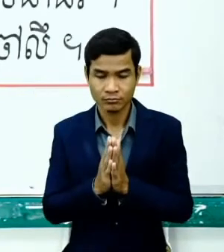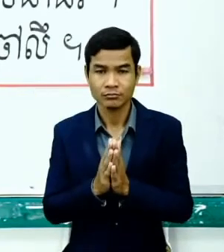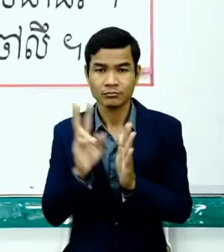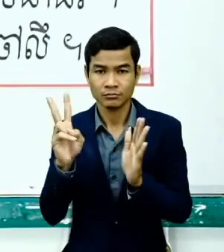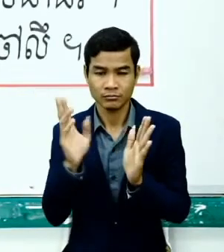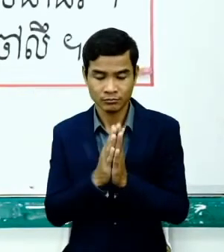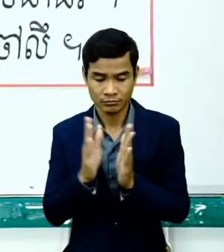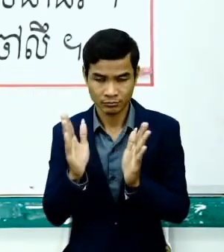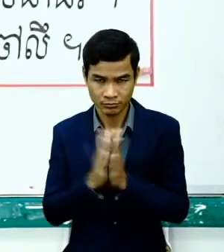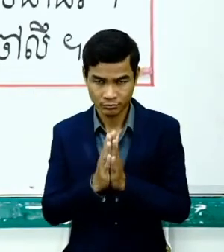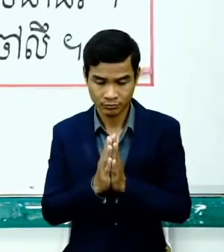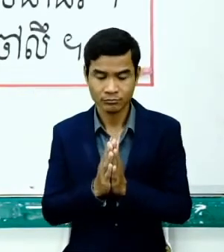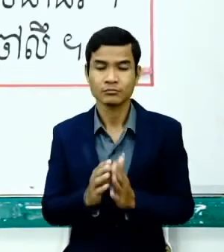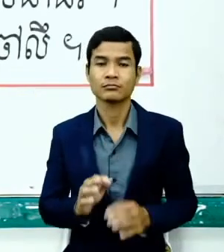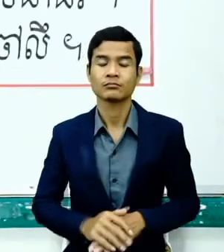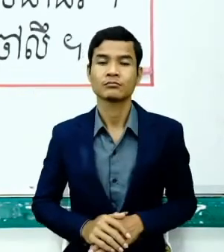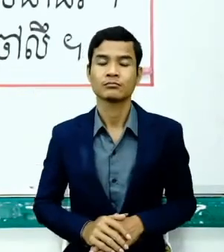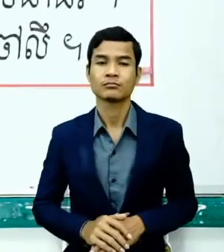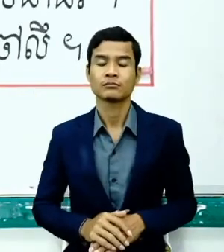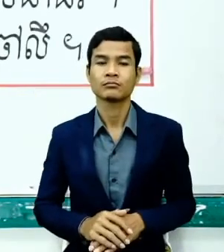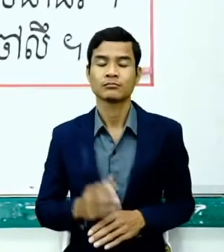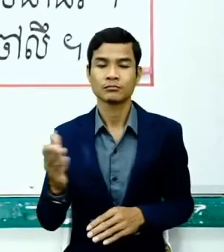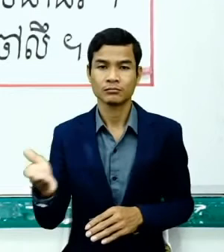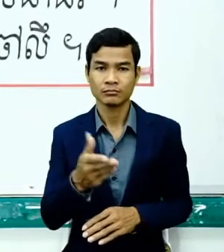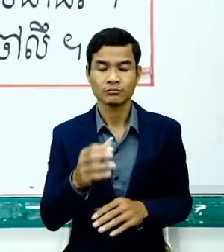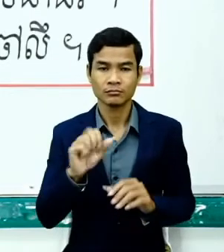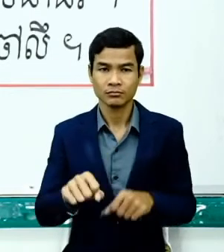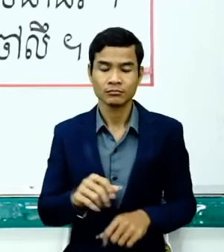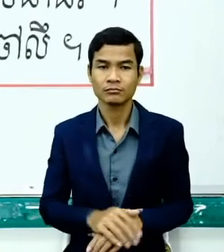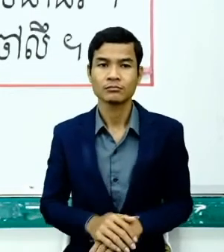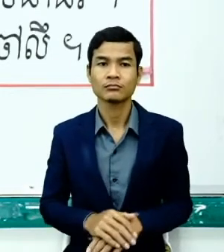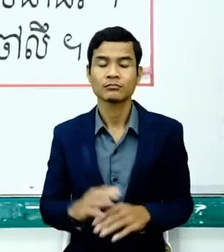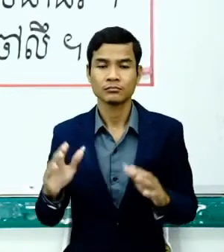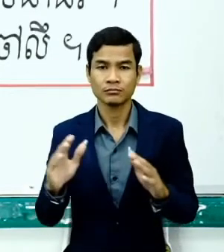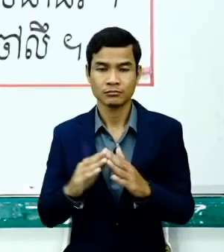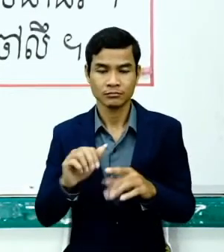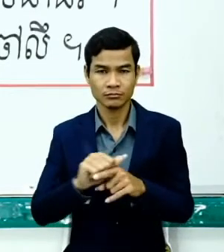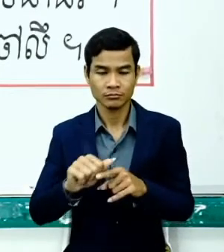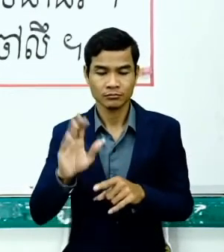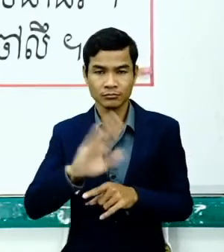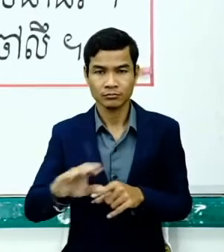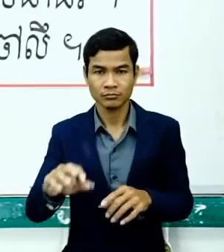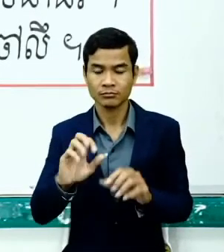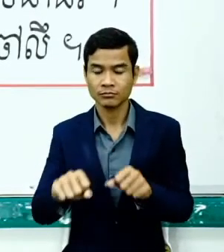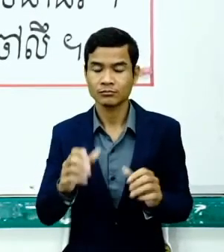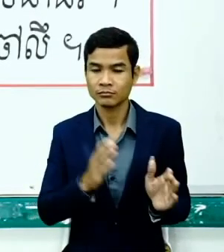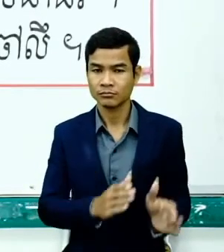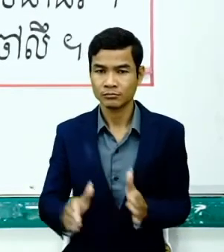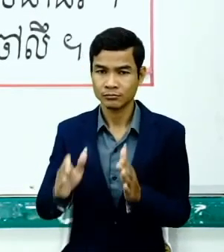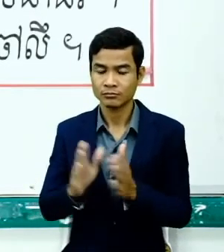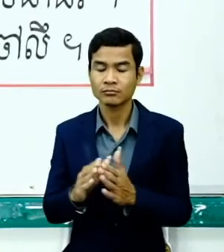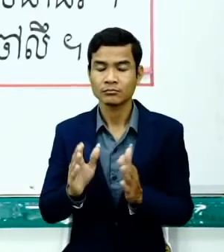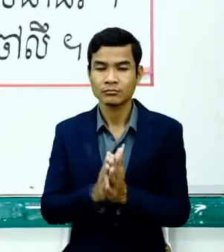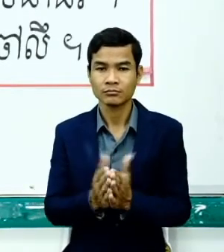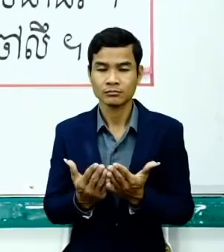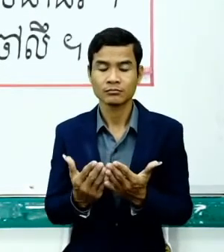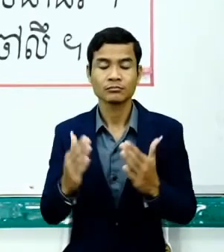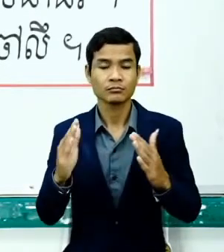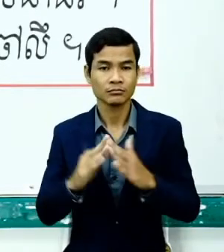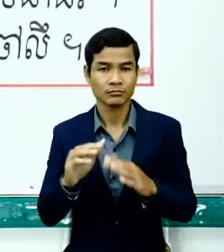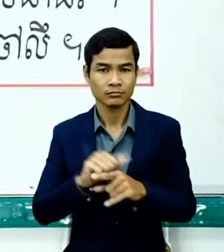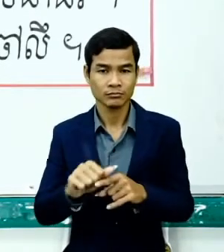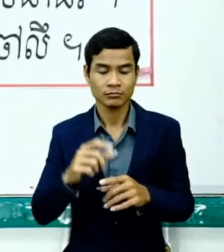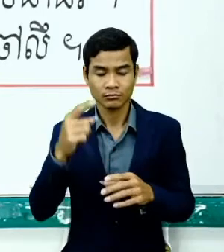ពីរដល់ពេលដែលយើងត្រូវធ្វើកិច្ចការផ្ទះហើយណាឥឡូវកូនកូនត្រៀមសៀវភៅកិច្ចការផ្ទះ